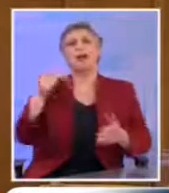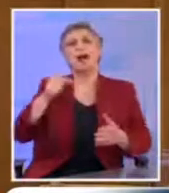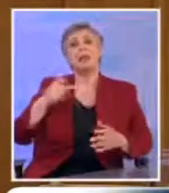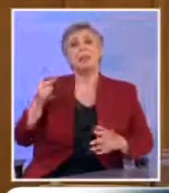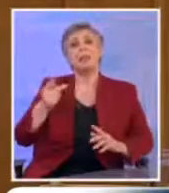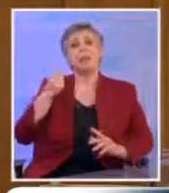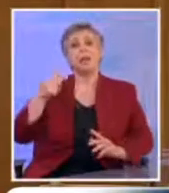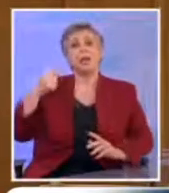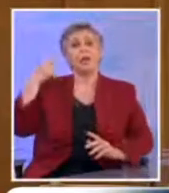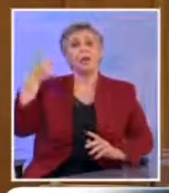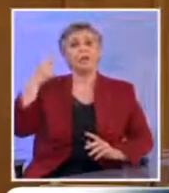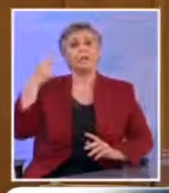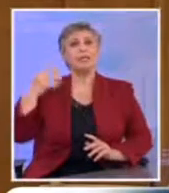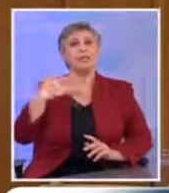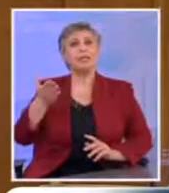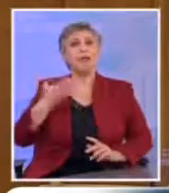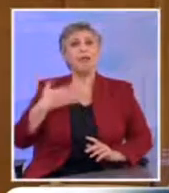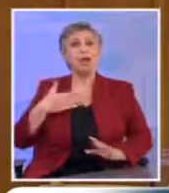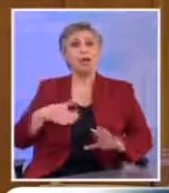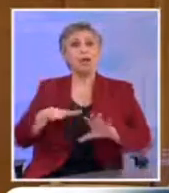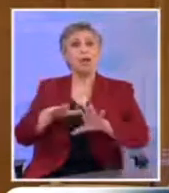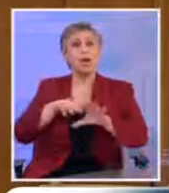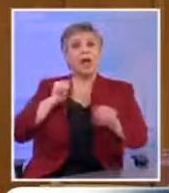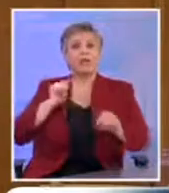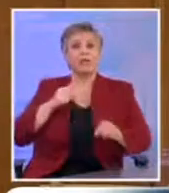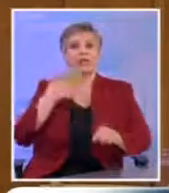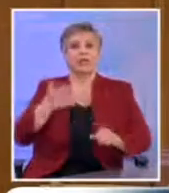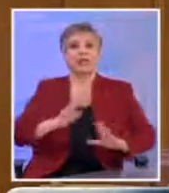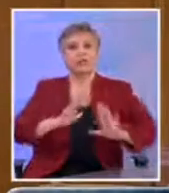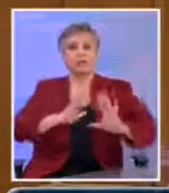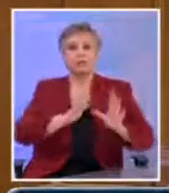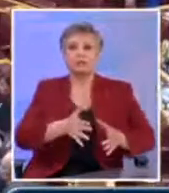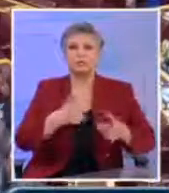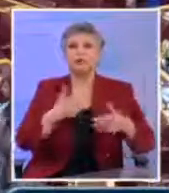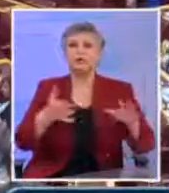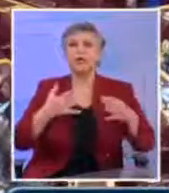δώσουμε μήνυμα μνησικακίας, βίας και εξόντωσης. Ευχαριστώ πάρα πολύ.